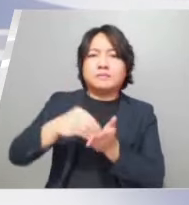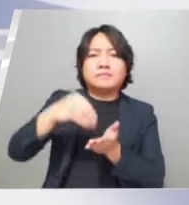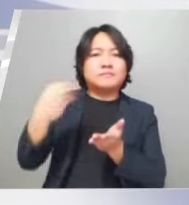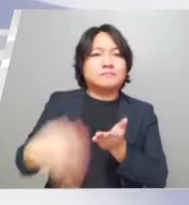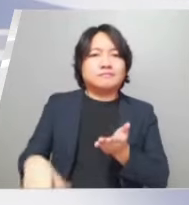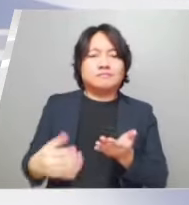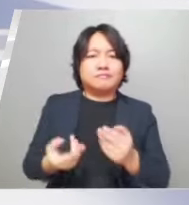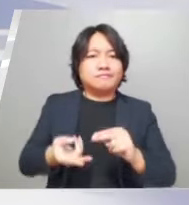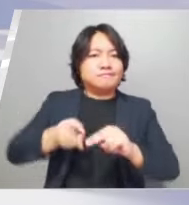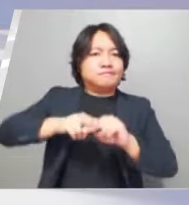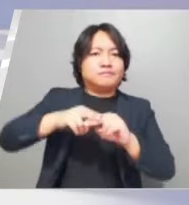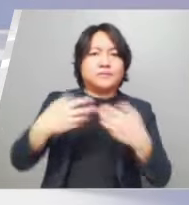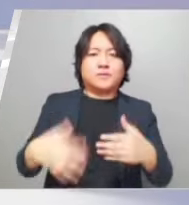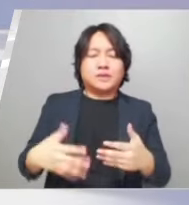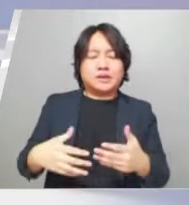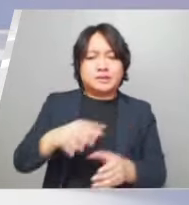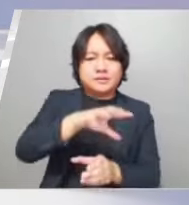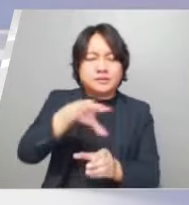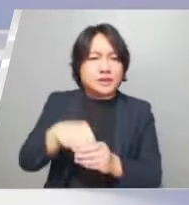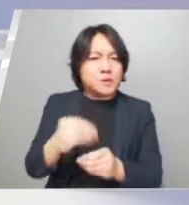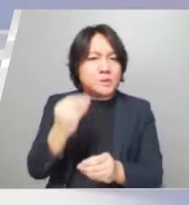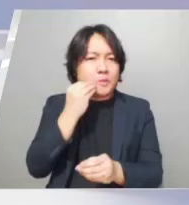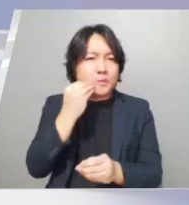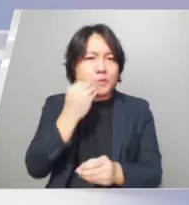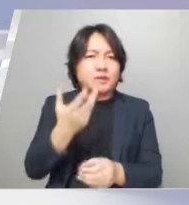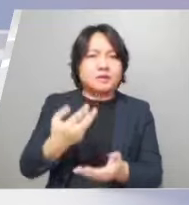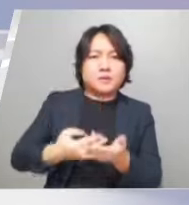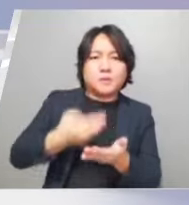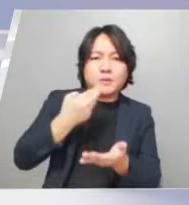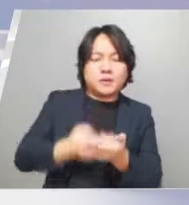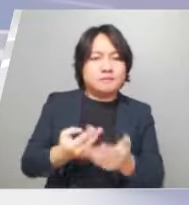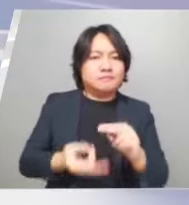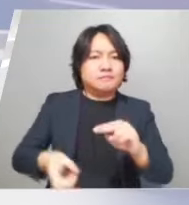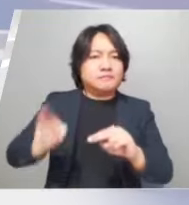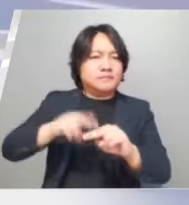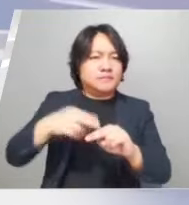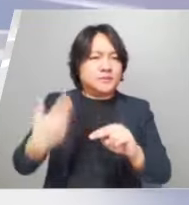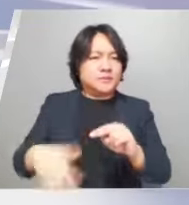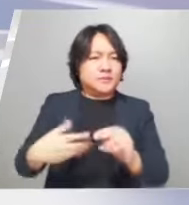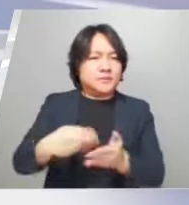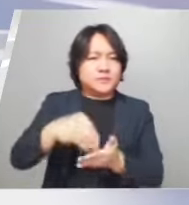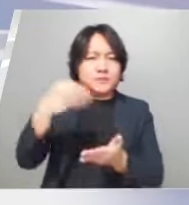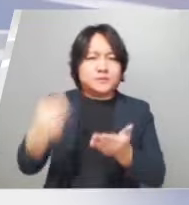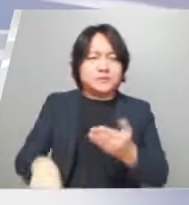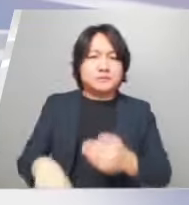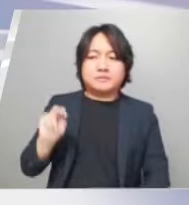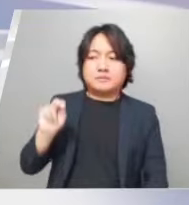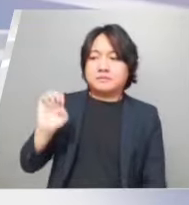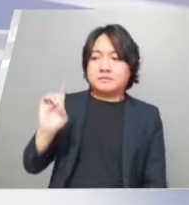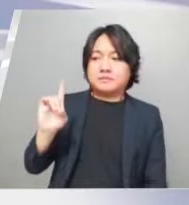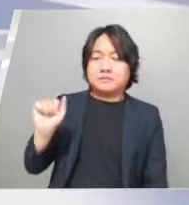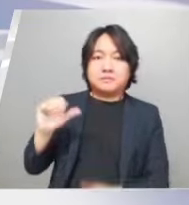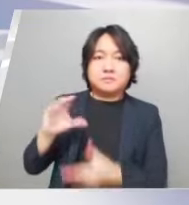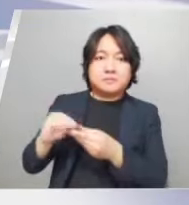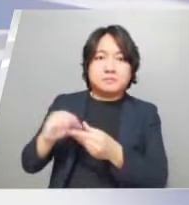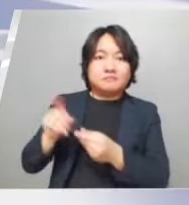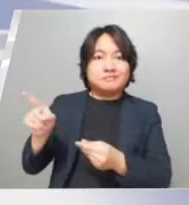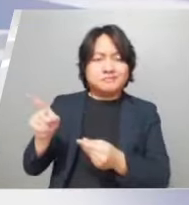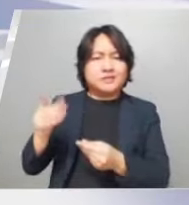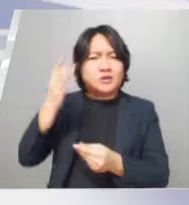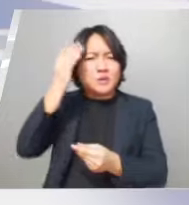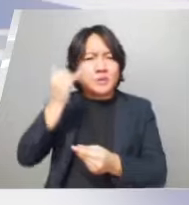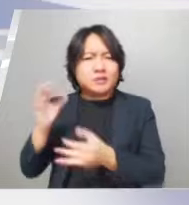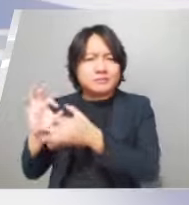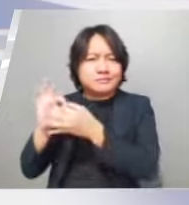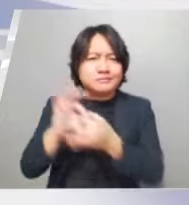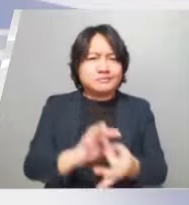pagkain, partikular ng bigas. Ayon sa National Economic and Development Authority o NEDA, nakaapekto sa supply chain ng pagkain ang mga